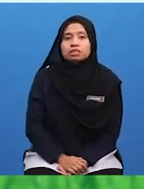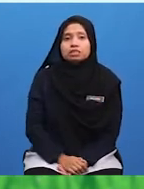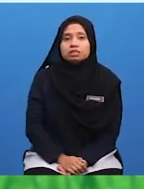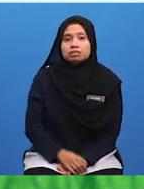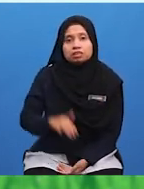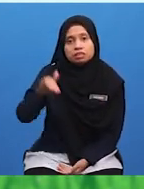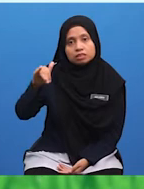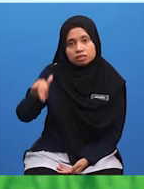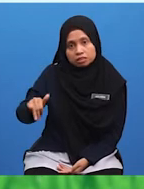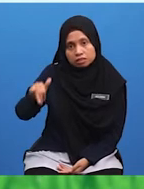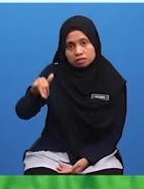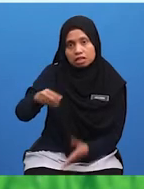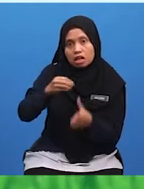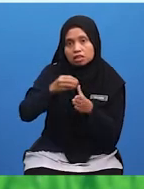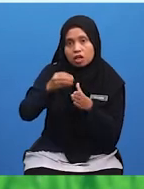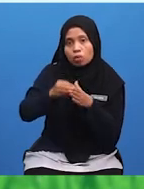Ya